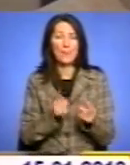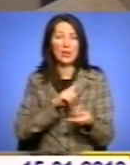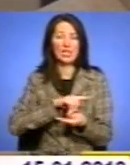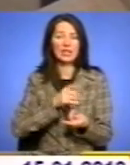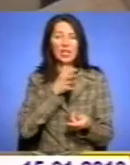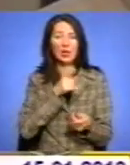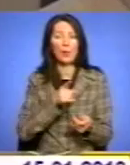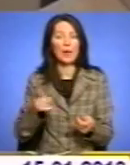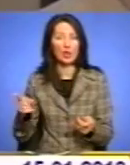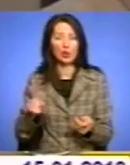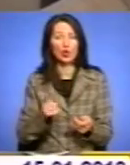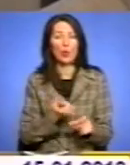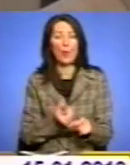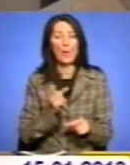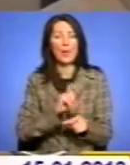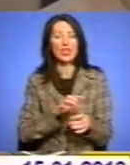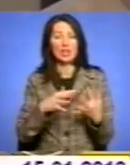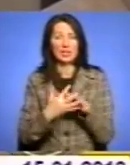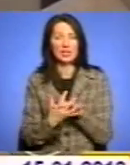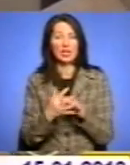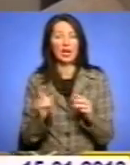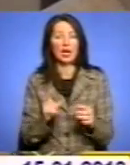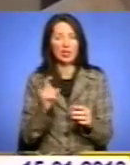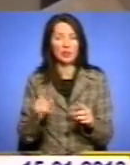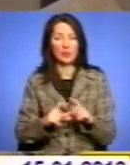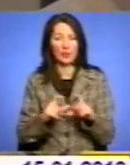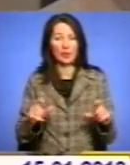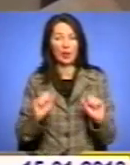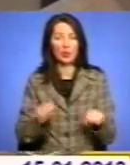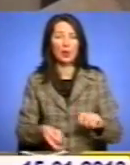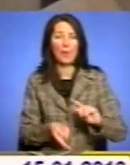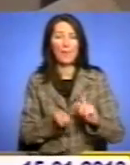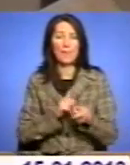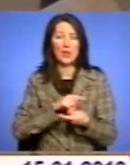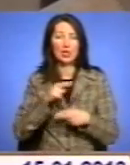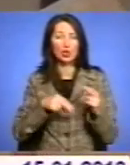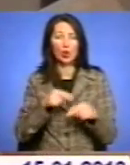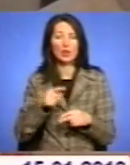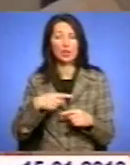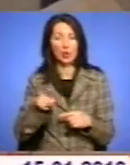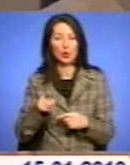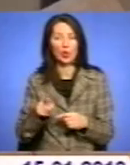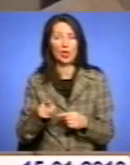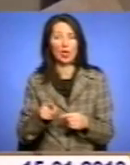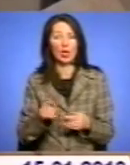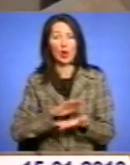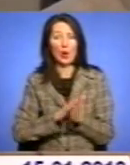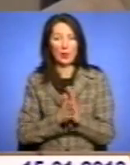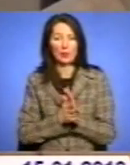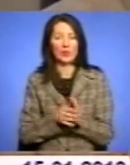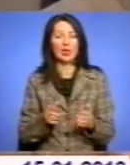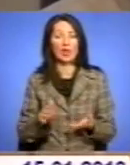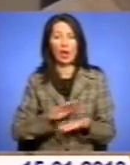щоб больше аграрных предприятий смогли перестроиться на другие рельсы, на рельсы современного